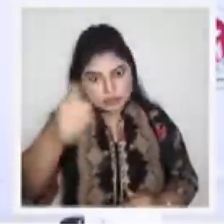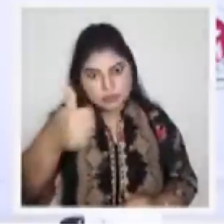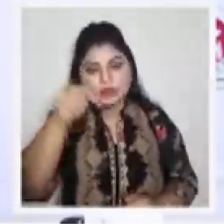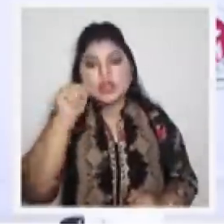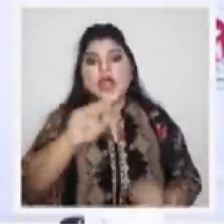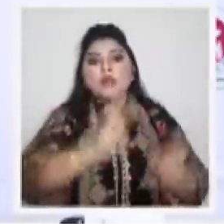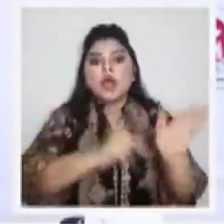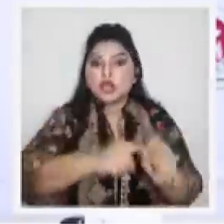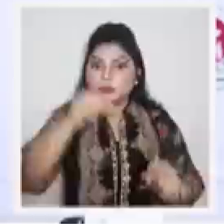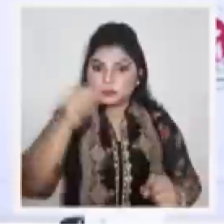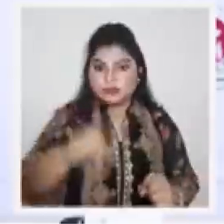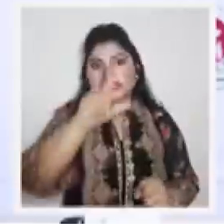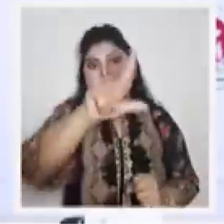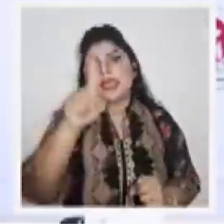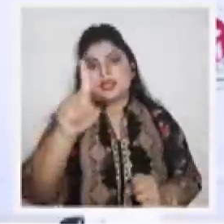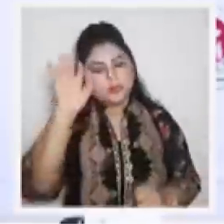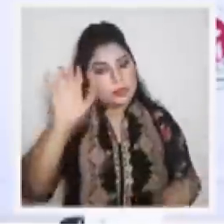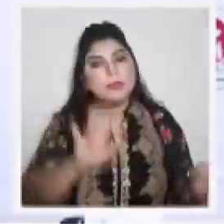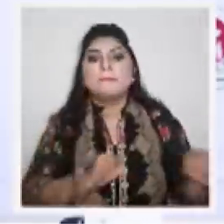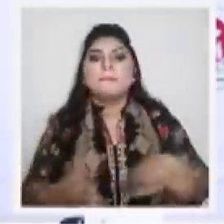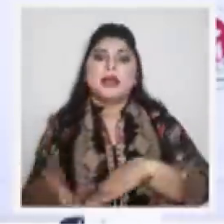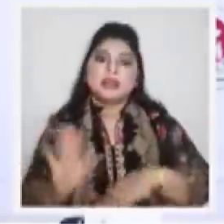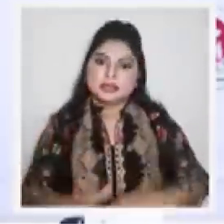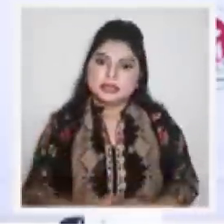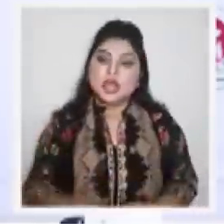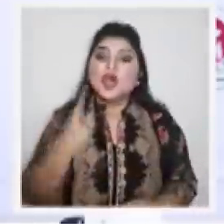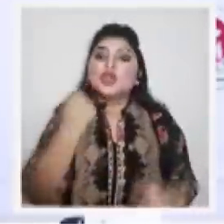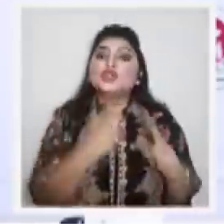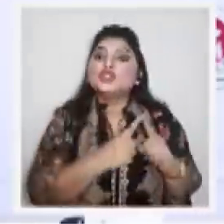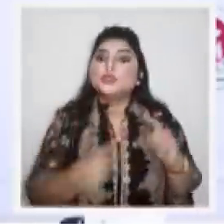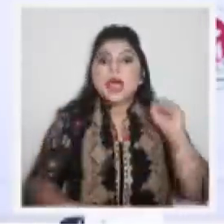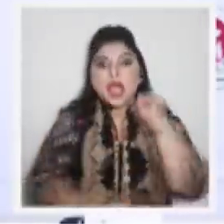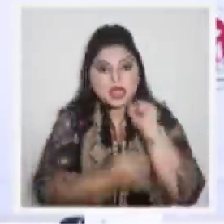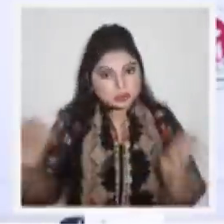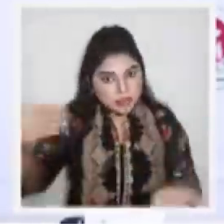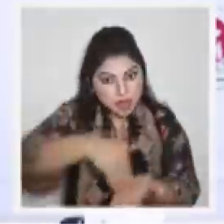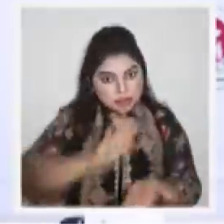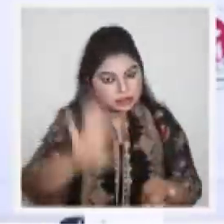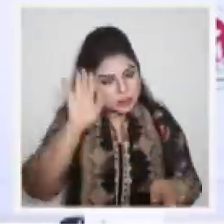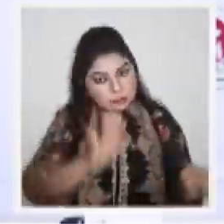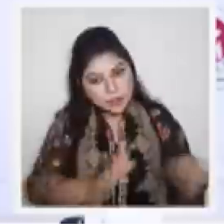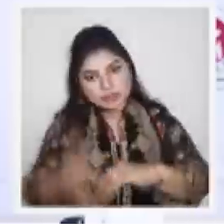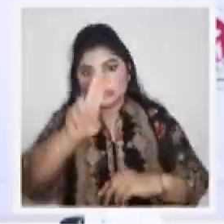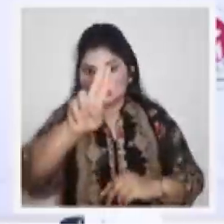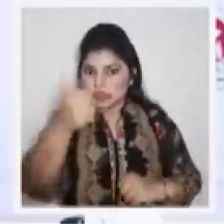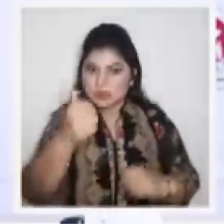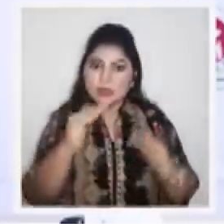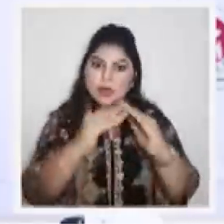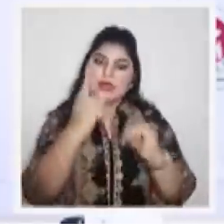বরিশাল 131 জন, সিলেট 156 জন, রংপুর 132 জন এবং ময়মনসিংহ বিভাগে 71 জন।